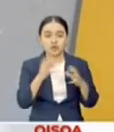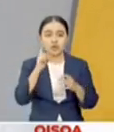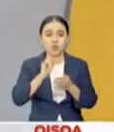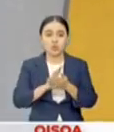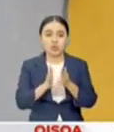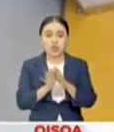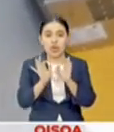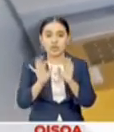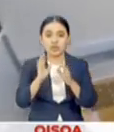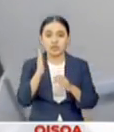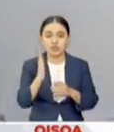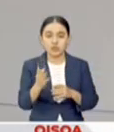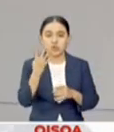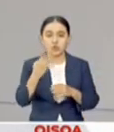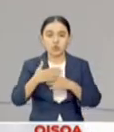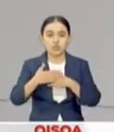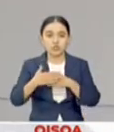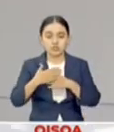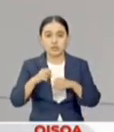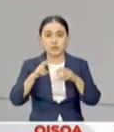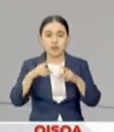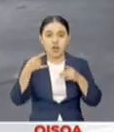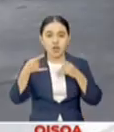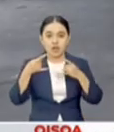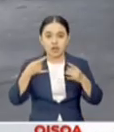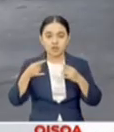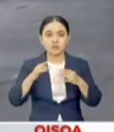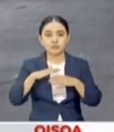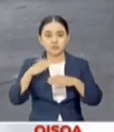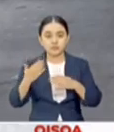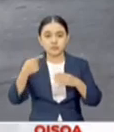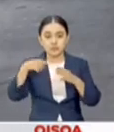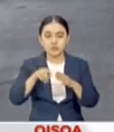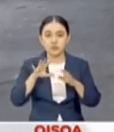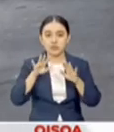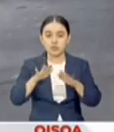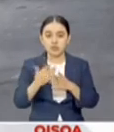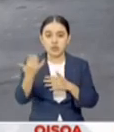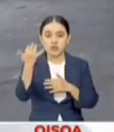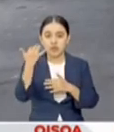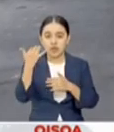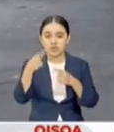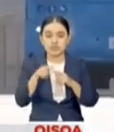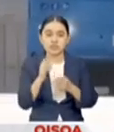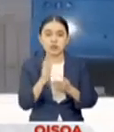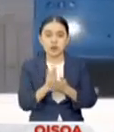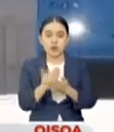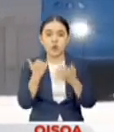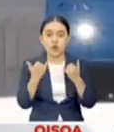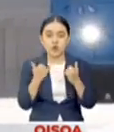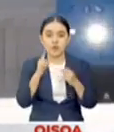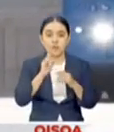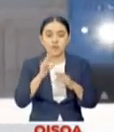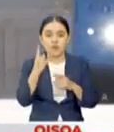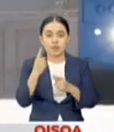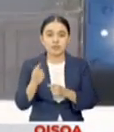qulayliklarini aytadigan bo'lsak, 4 ta eshikda maxsus kameralar ichki va tashqi qismida joylashtirilgan konditsioner tizimlari mavjud. Hozircha faqat bir